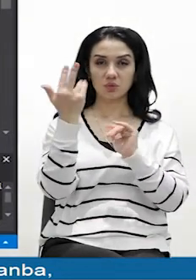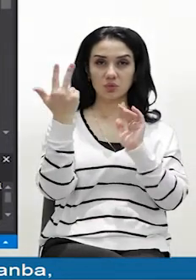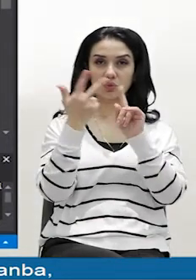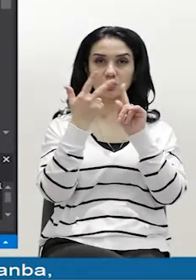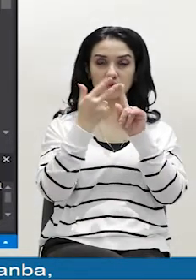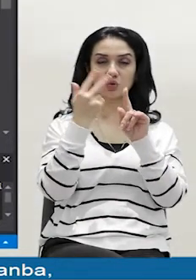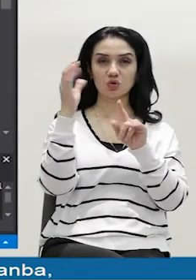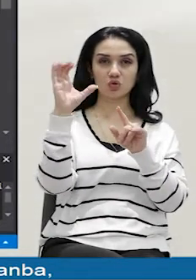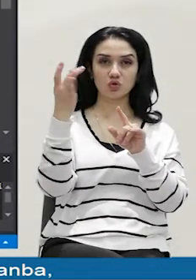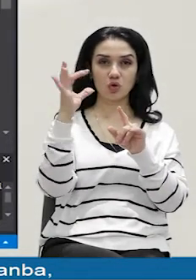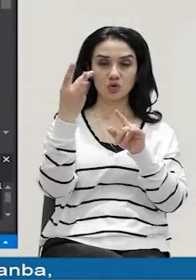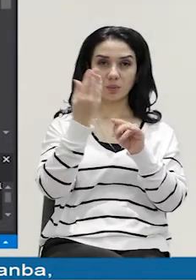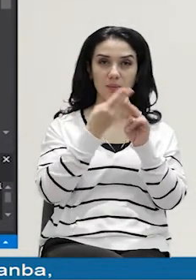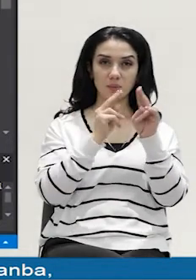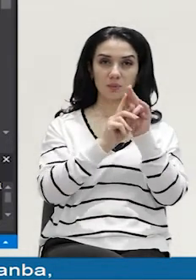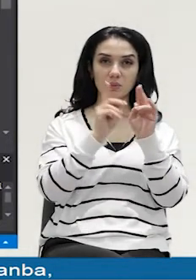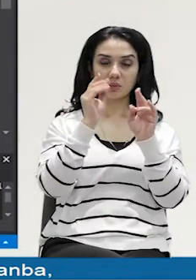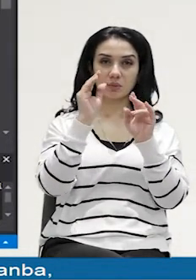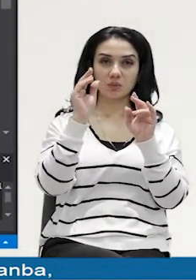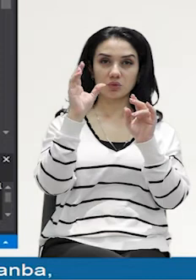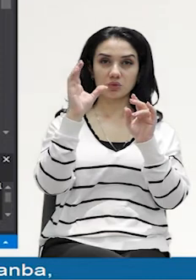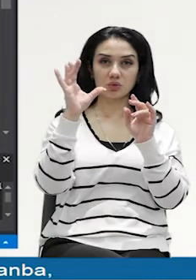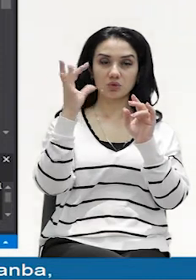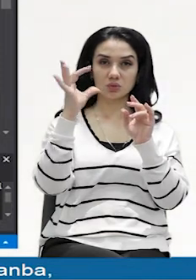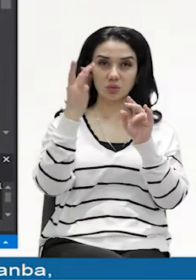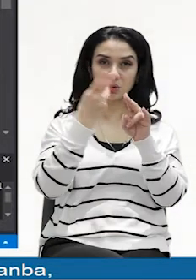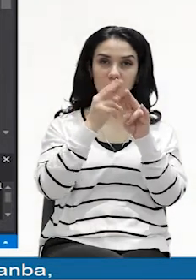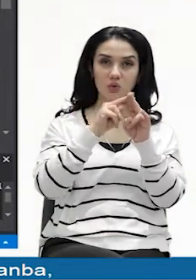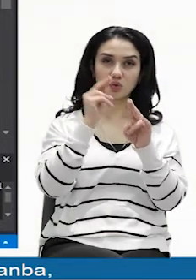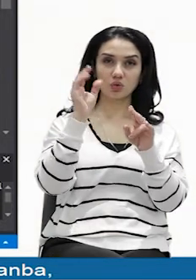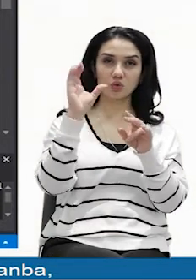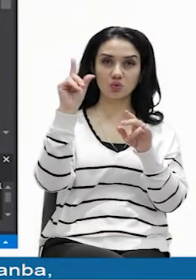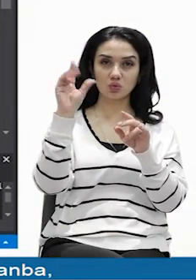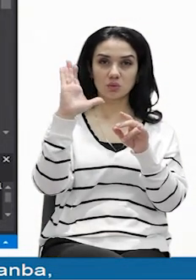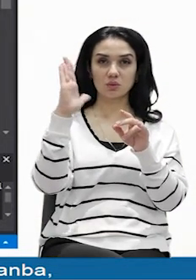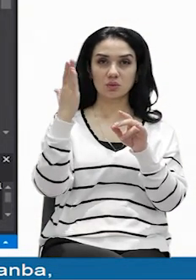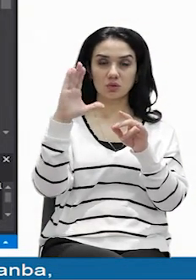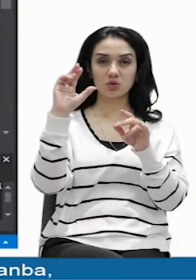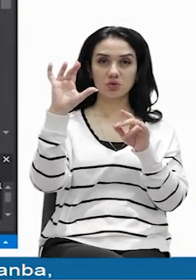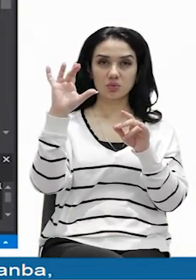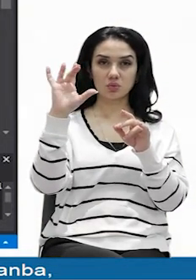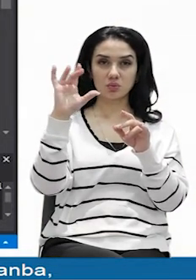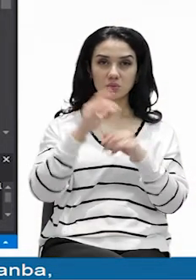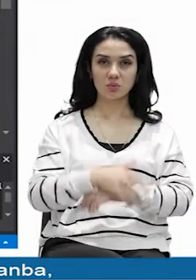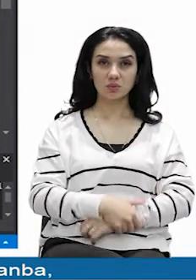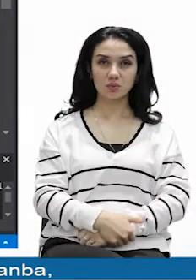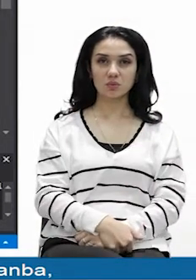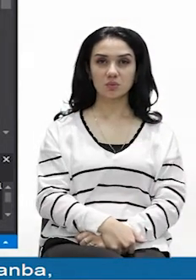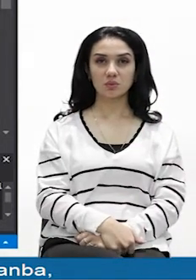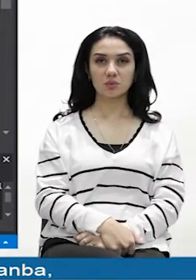gerek brick la bulmasa agar düşanba çarşamba düşanba seyşamba az.